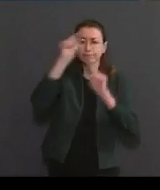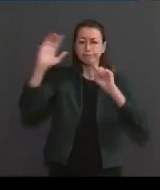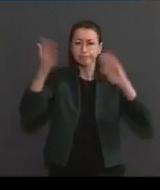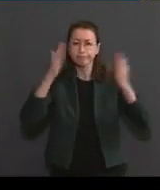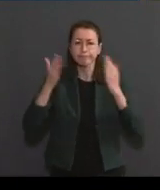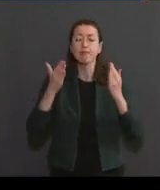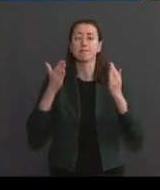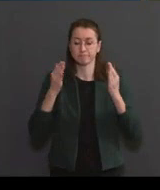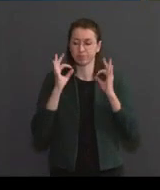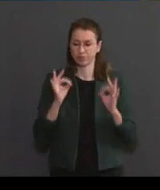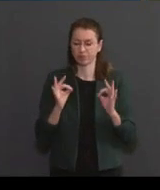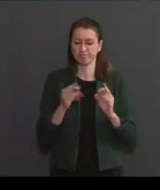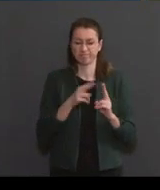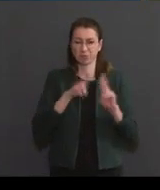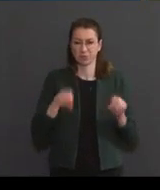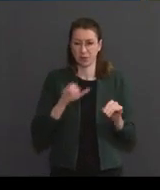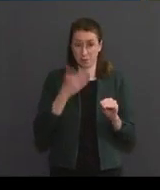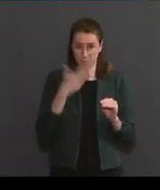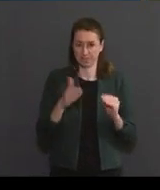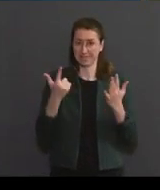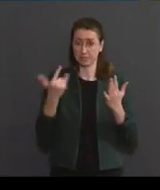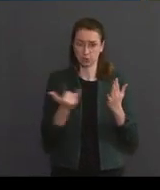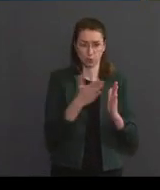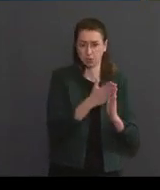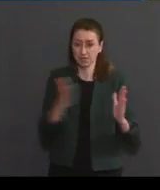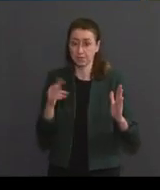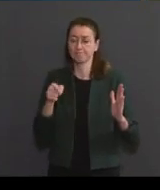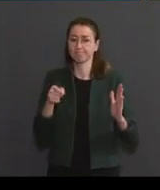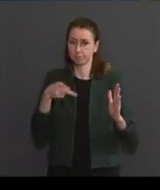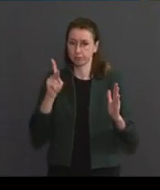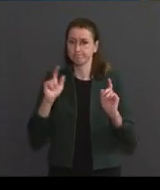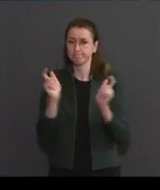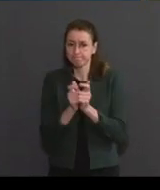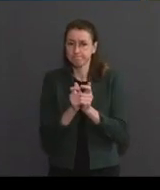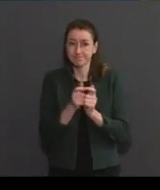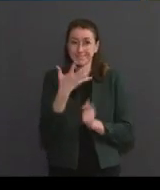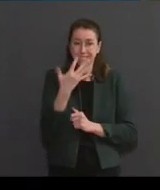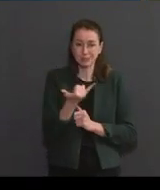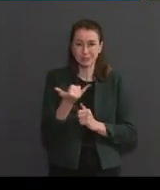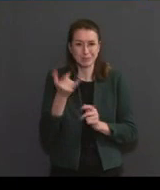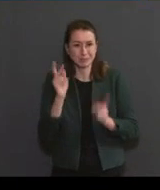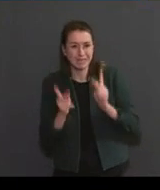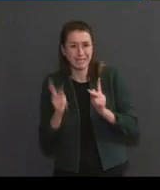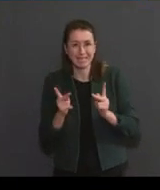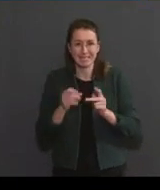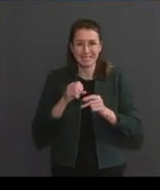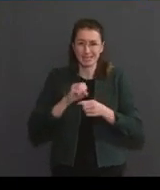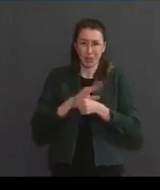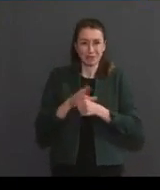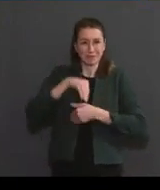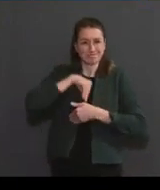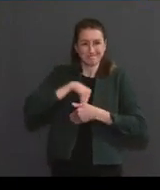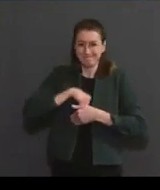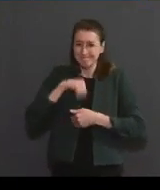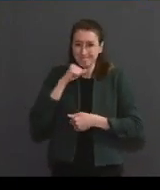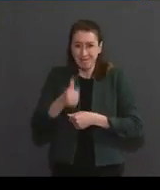virus. Le 5e jour était un peu plus précoce et donc un peu moins sensible dans cette détection. Il a été